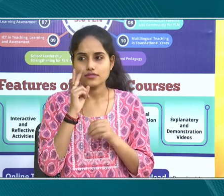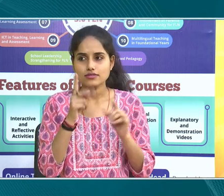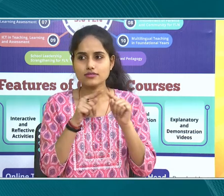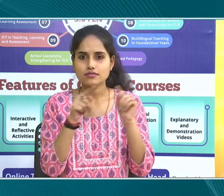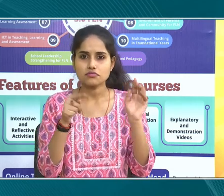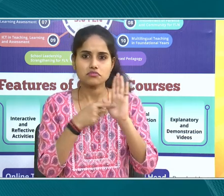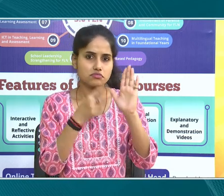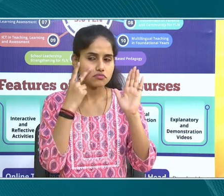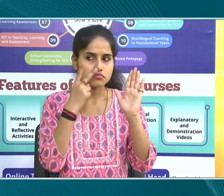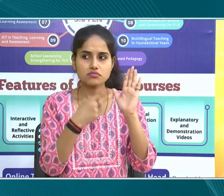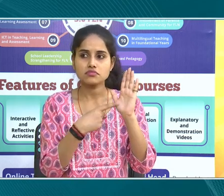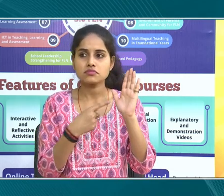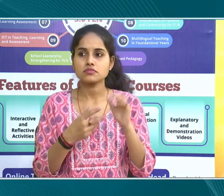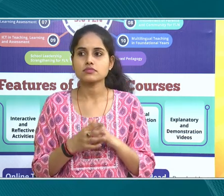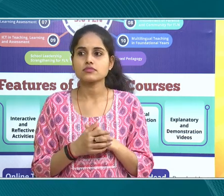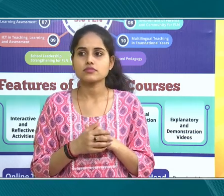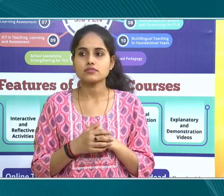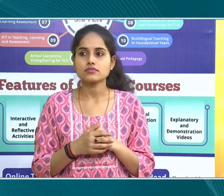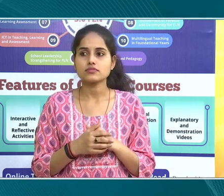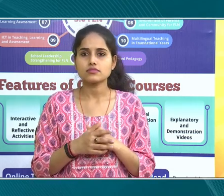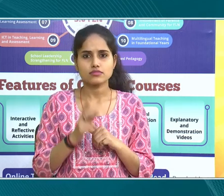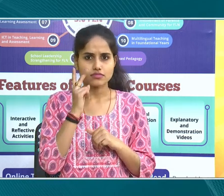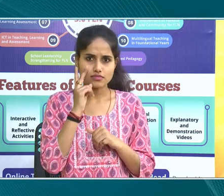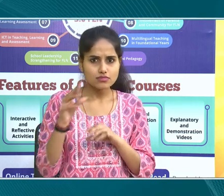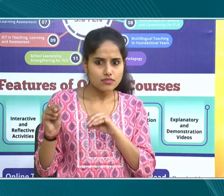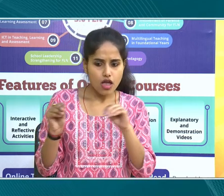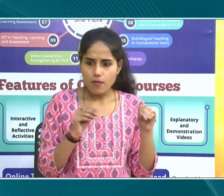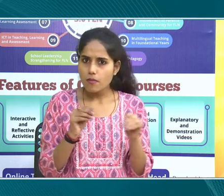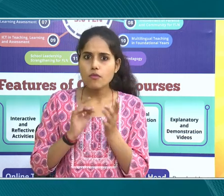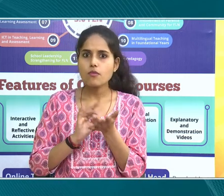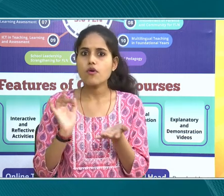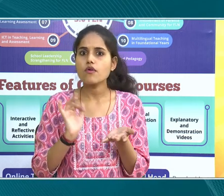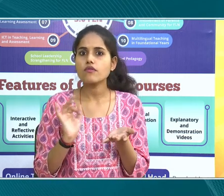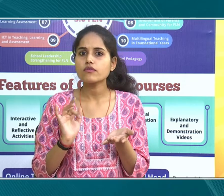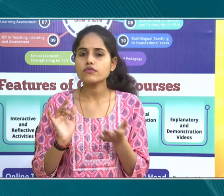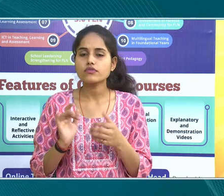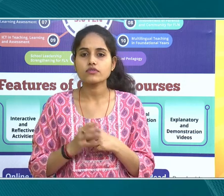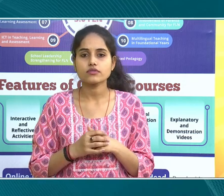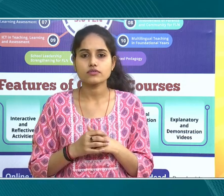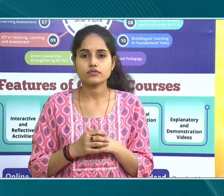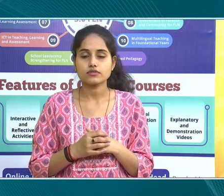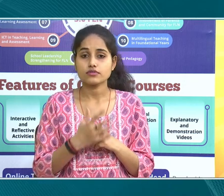ना की आप कहां जाएंगे किधर की तरफ मूव करना शुरू करेंगे